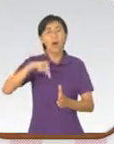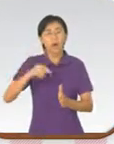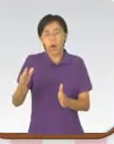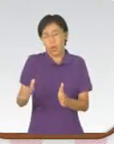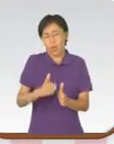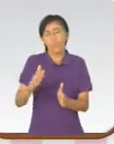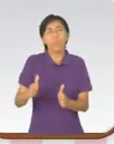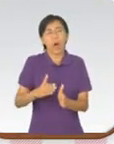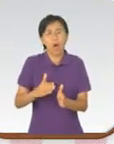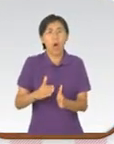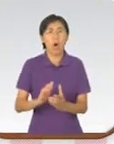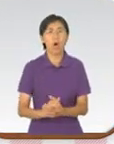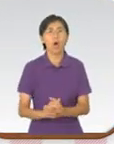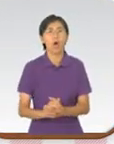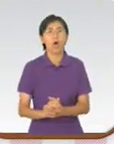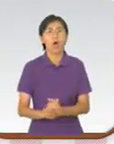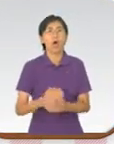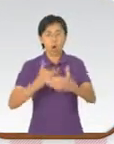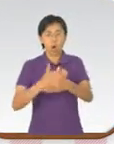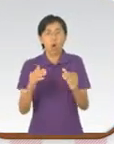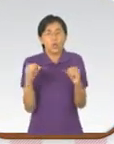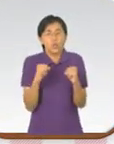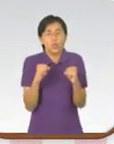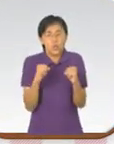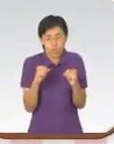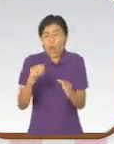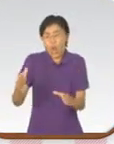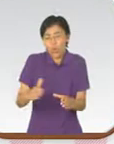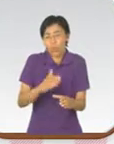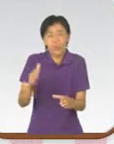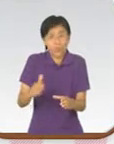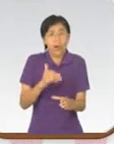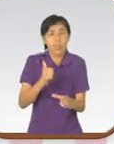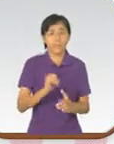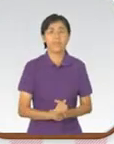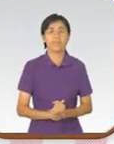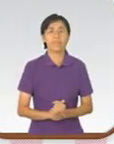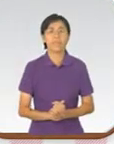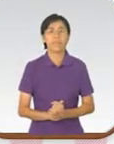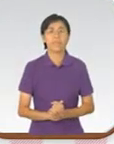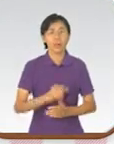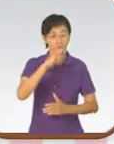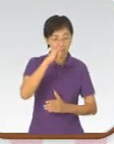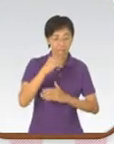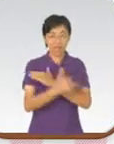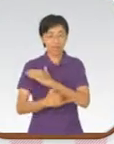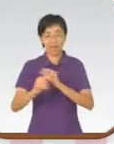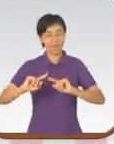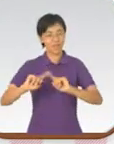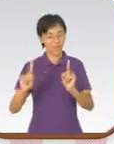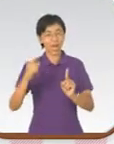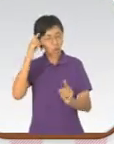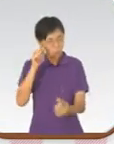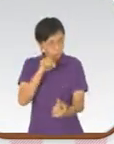ก็ต้องทำในอุณหภูมิห้องที่เย็นมากๆนะคะ ต้นทุนต่างกันแล้วก็ข้อจำกัดต่างกันนะคร ับ เลือกใช้ให้เหมาะงั้นแสดงว่